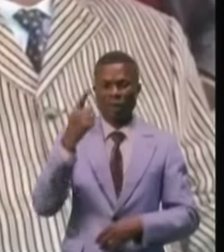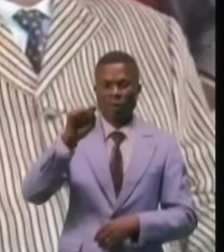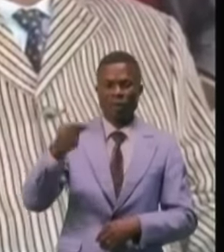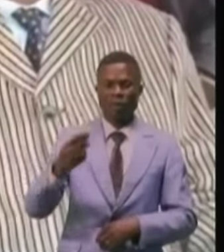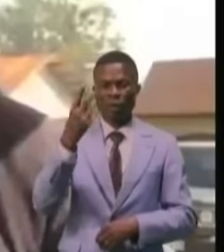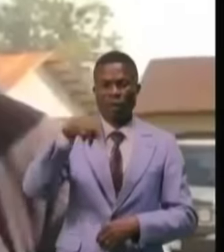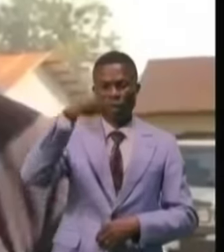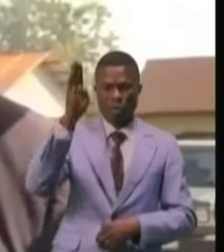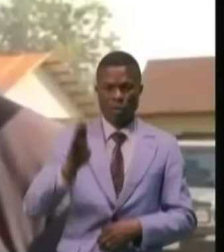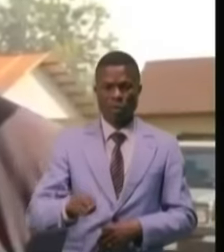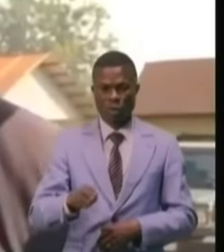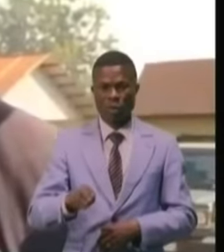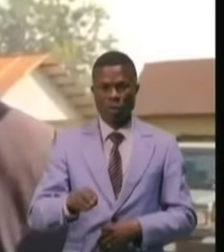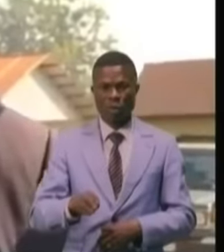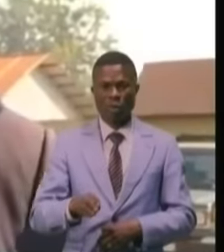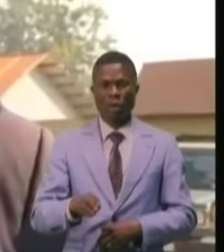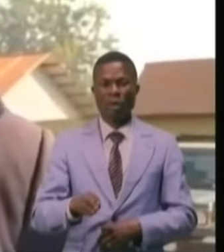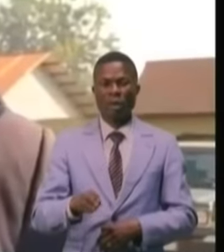51,2%, et